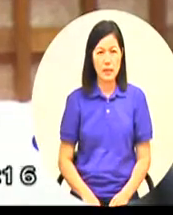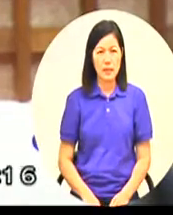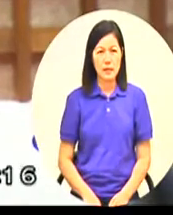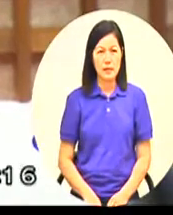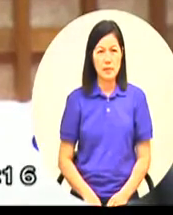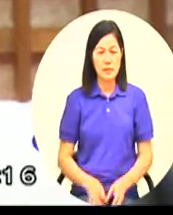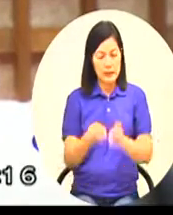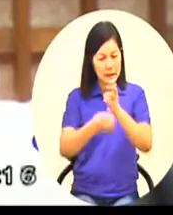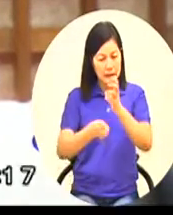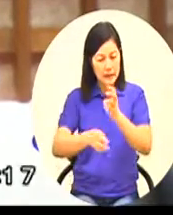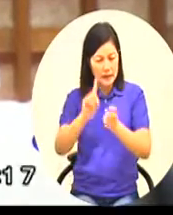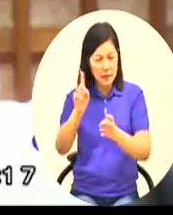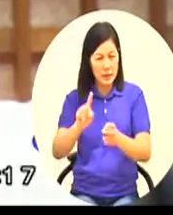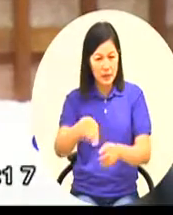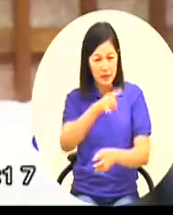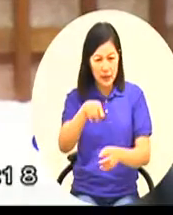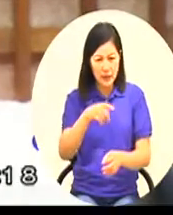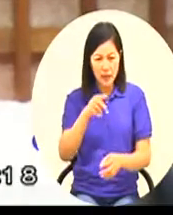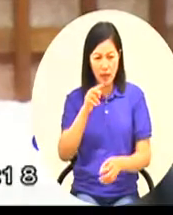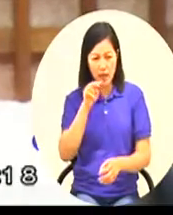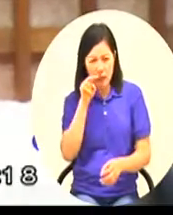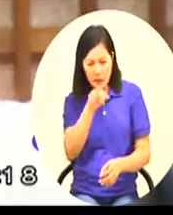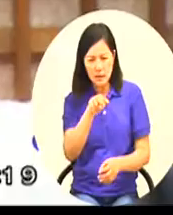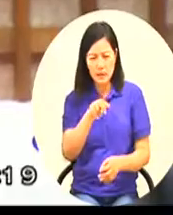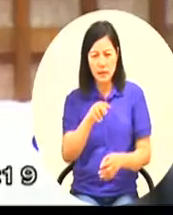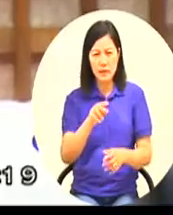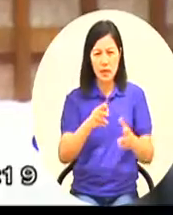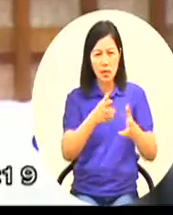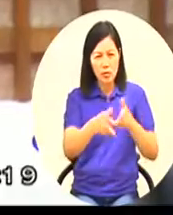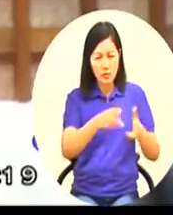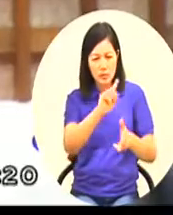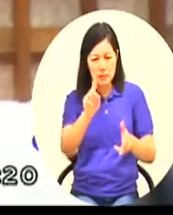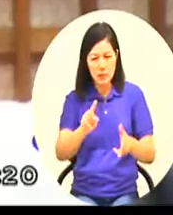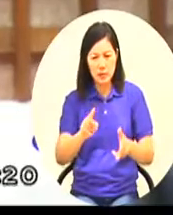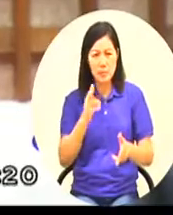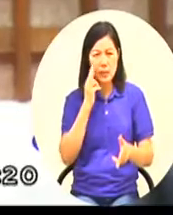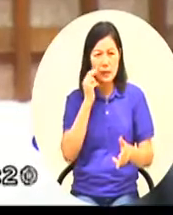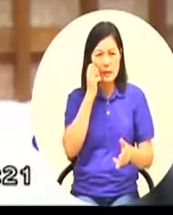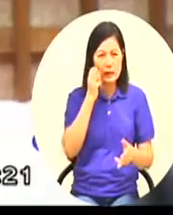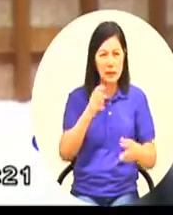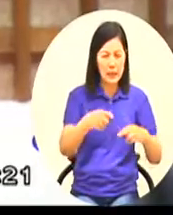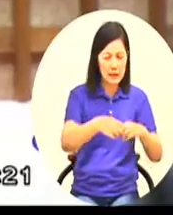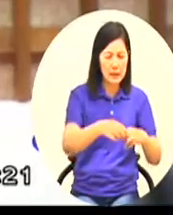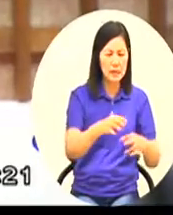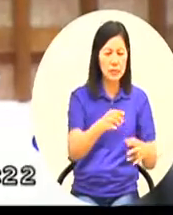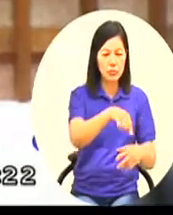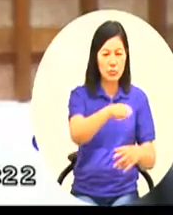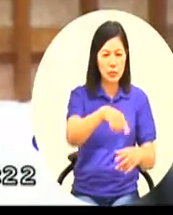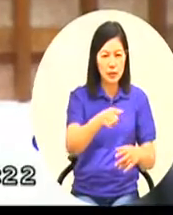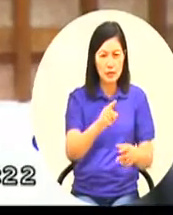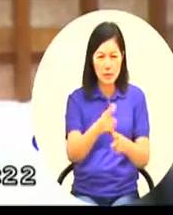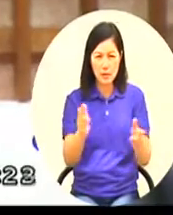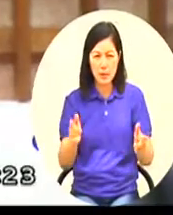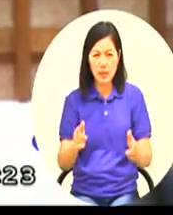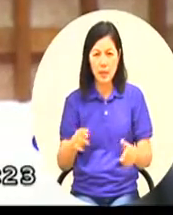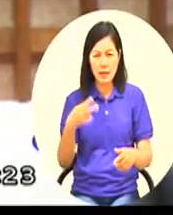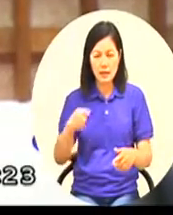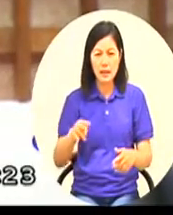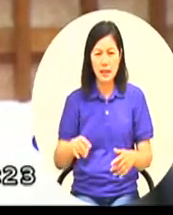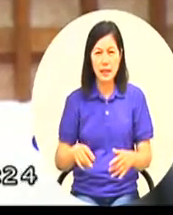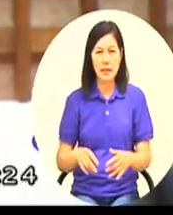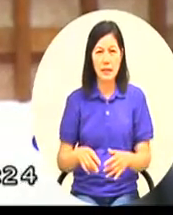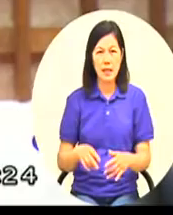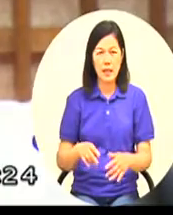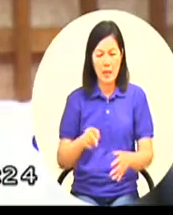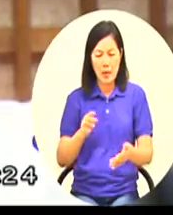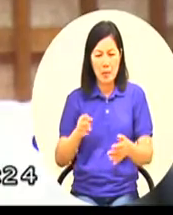掌握当中啊。哪一家是生产的，它会产生 重金属或产生什么，或能够要 偷排什么，这个它